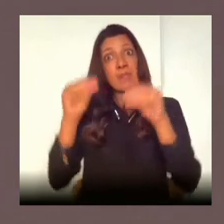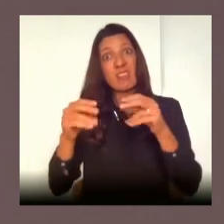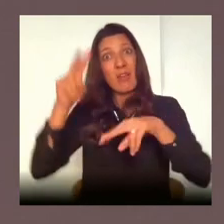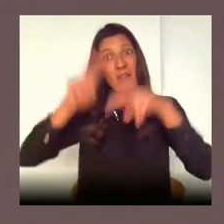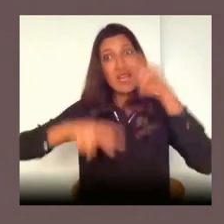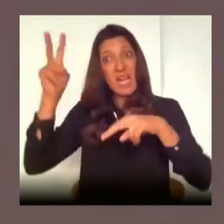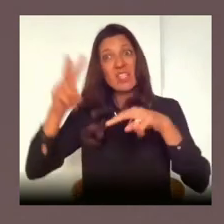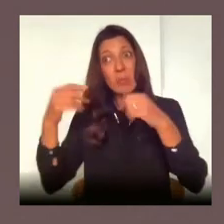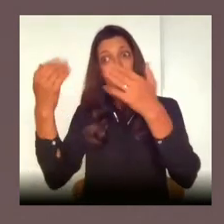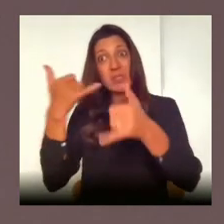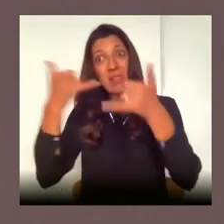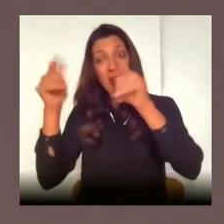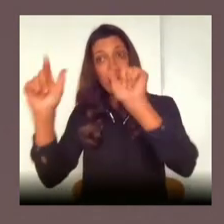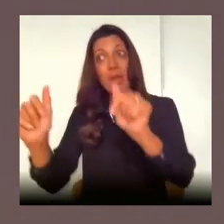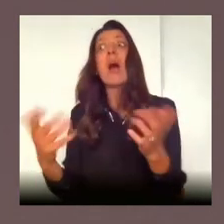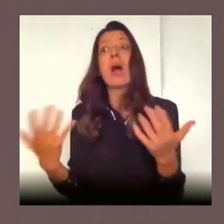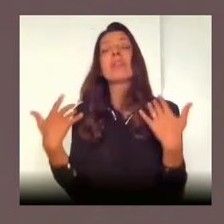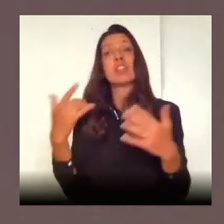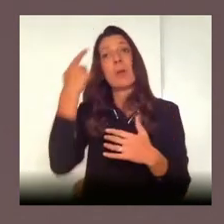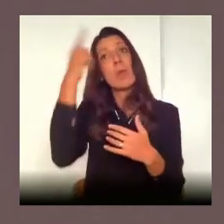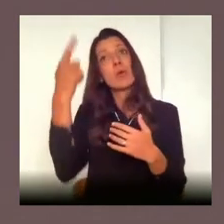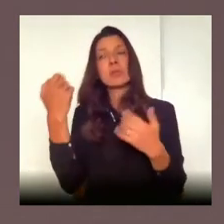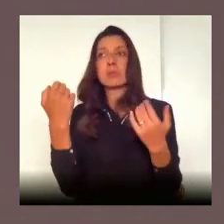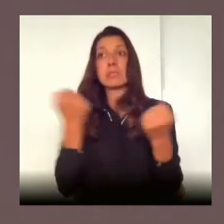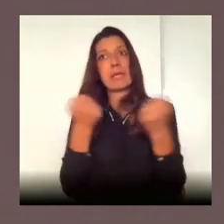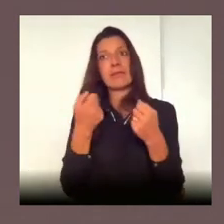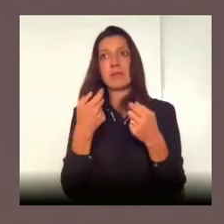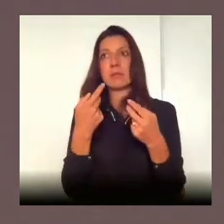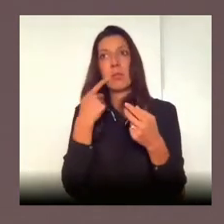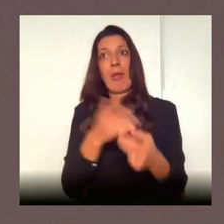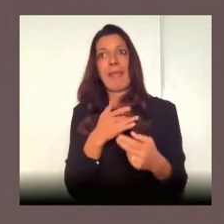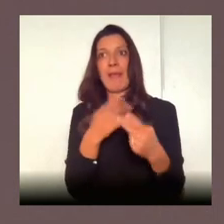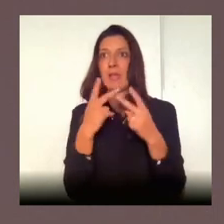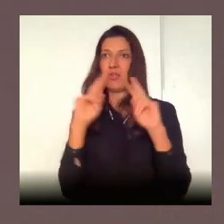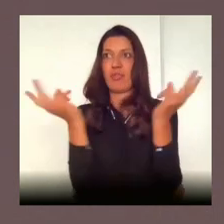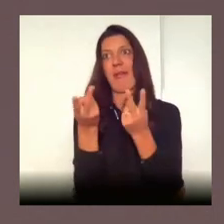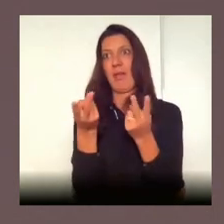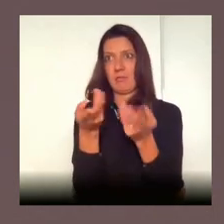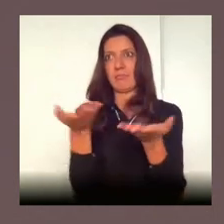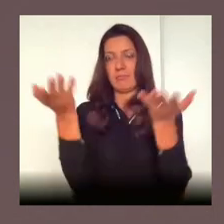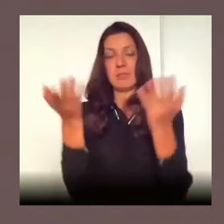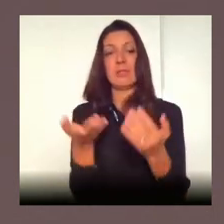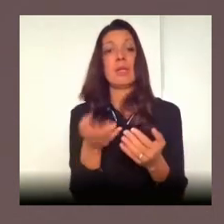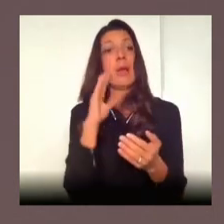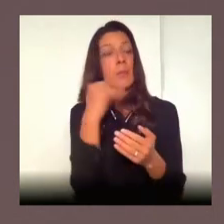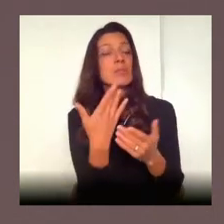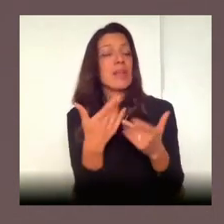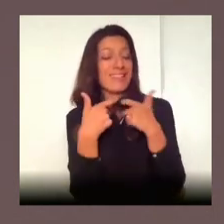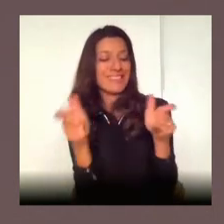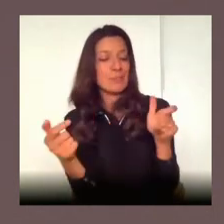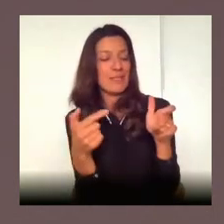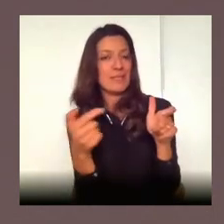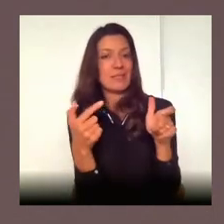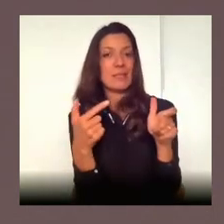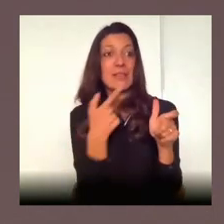notion d'intérêt général et de service. Tout ça pour dire qu'effectivement, l'accessibilité, c'est-à-dire